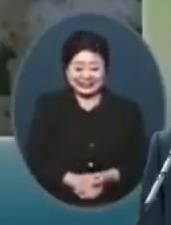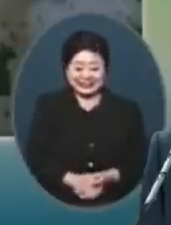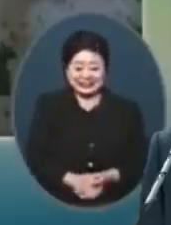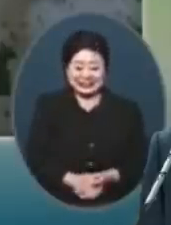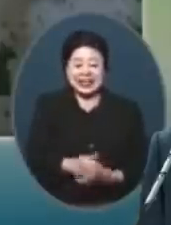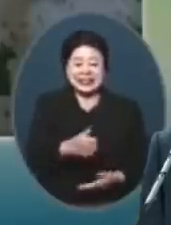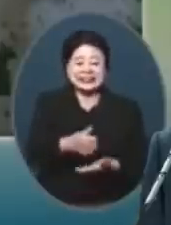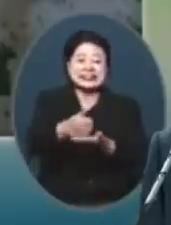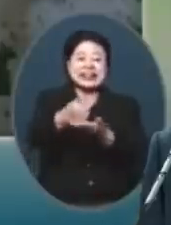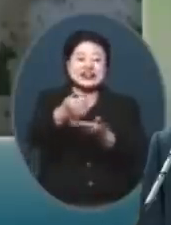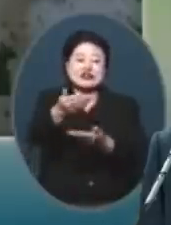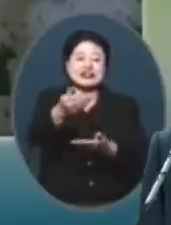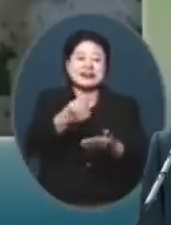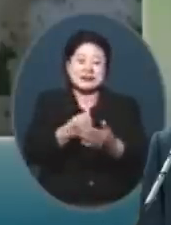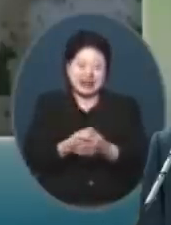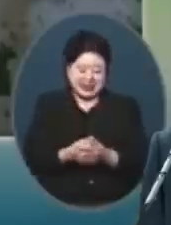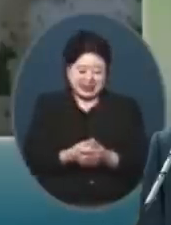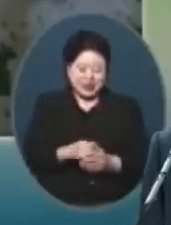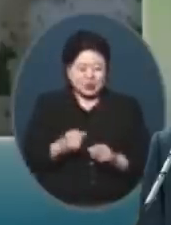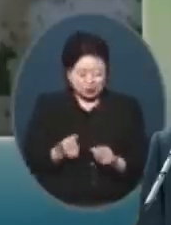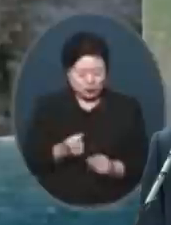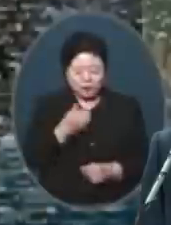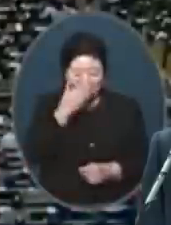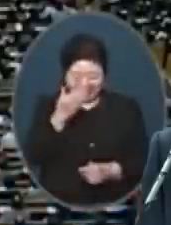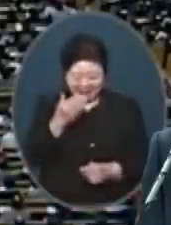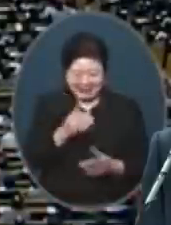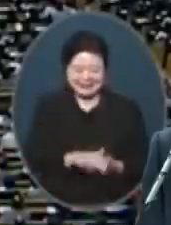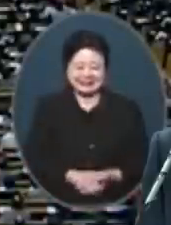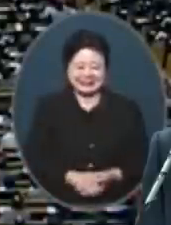저게 칭찬의 힘인 것입니다.